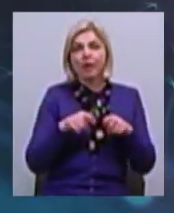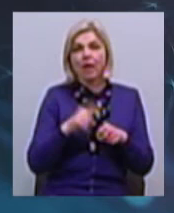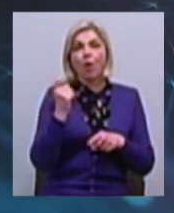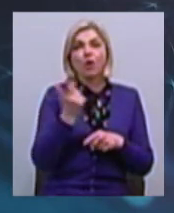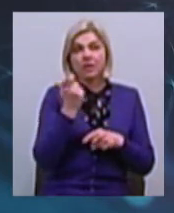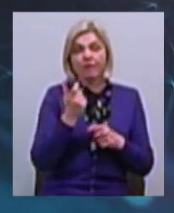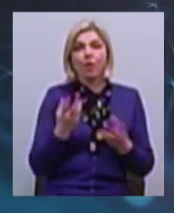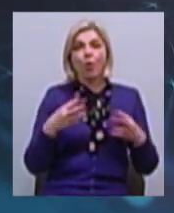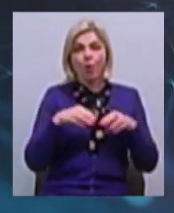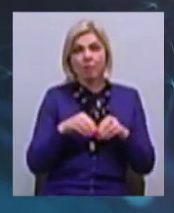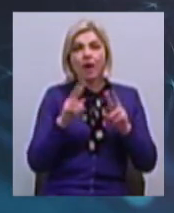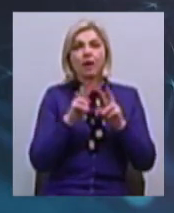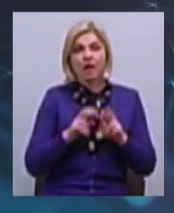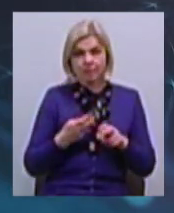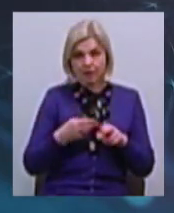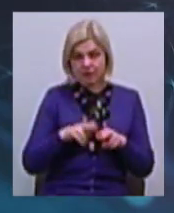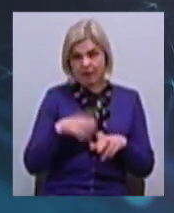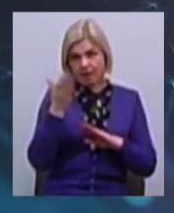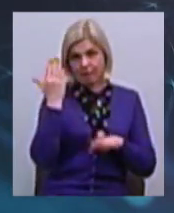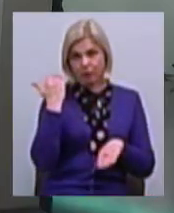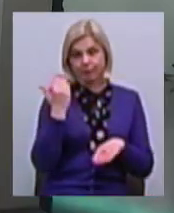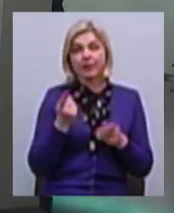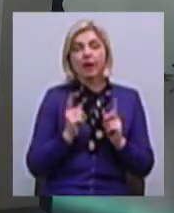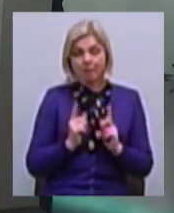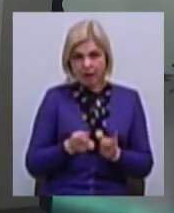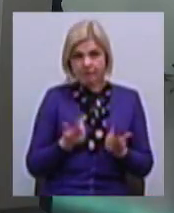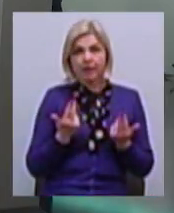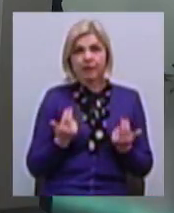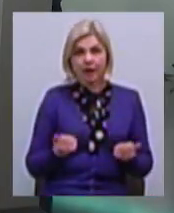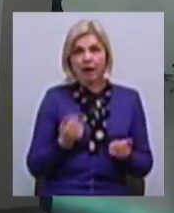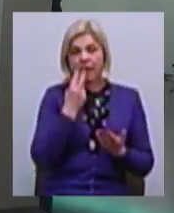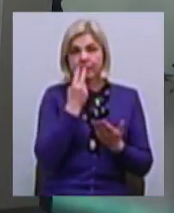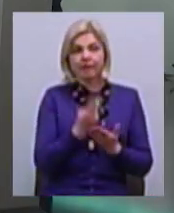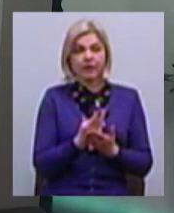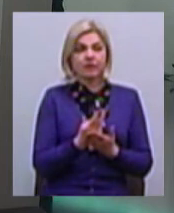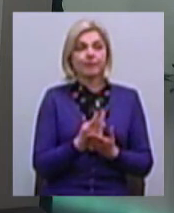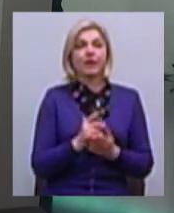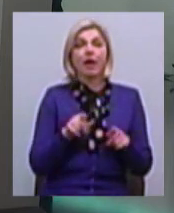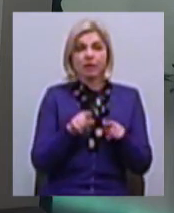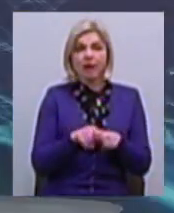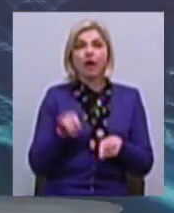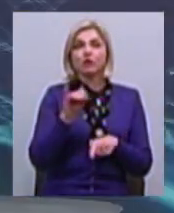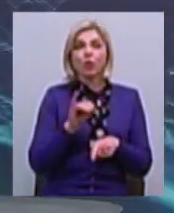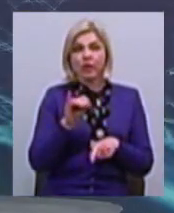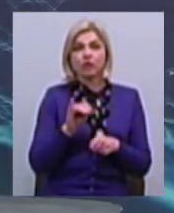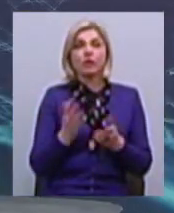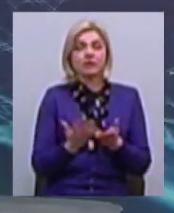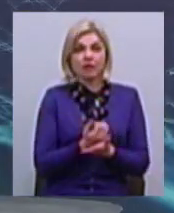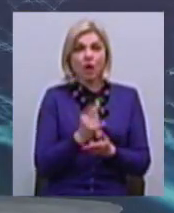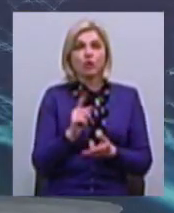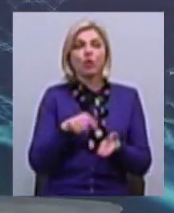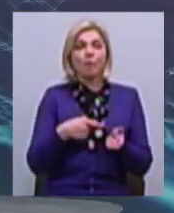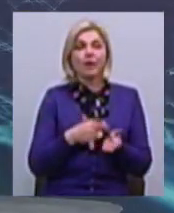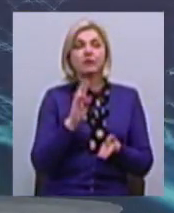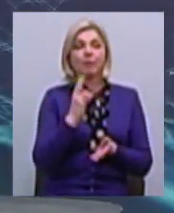воно розглядалося давно. Насправді так. Дивіться, от так історично склалося, що місто